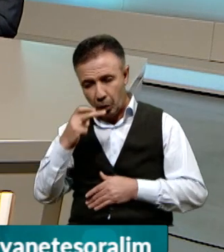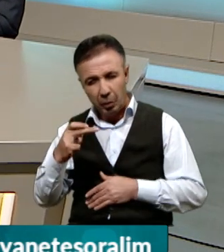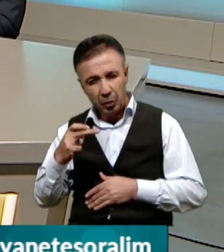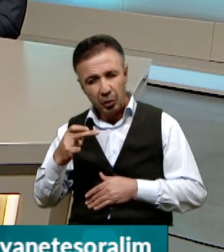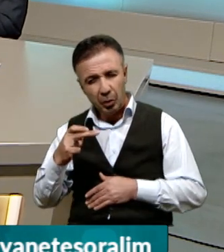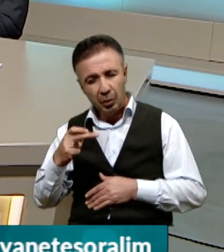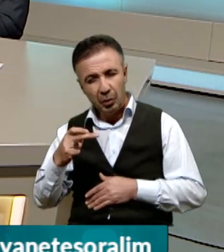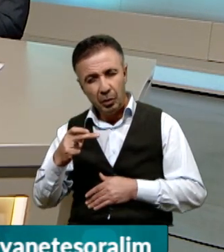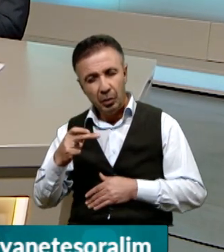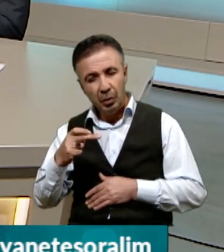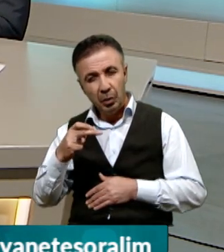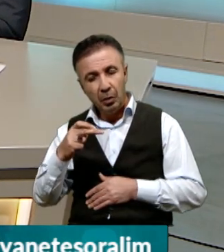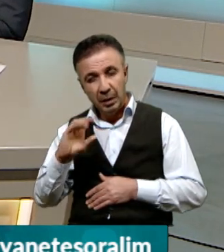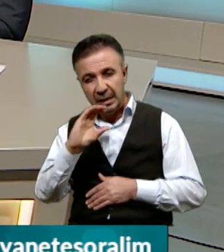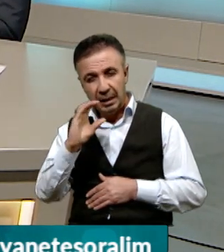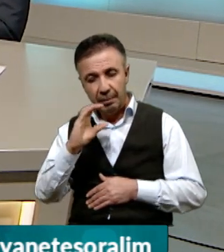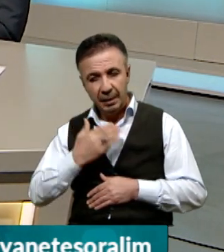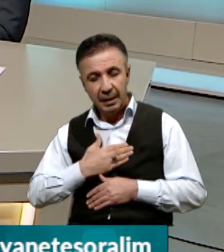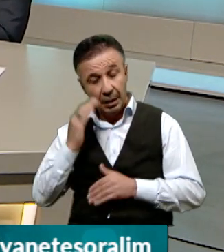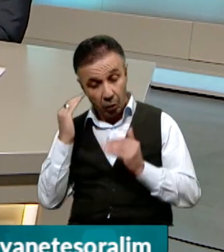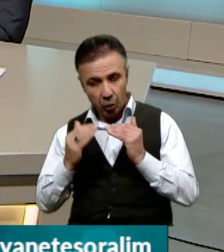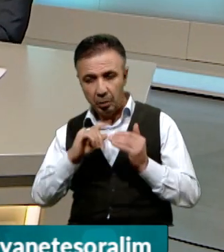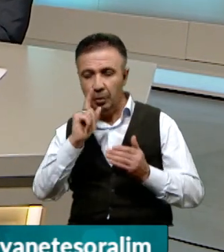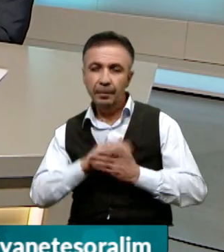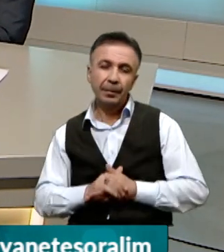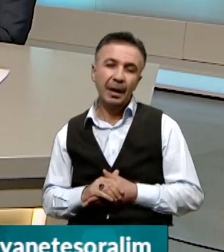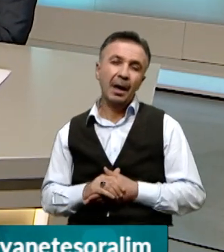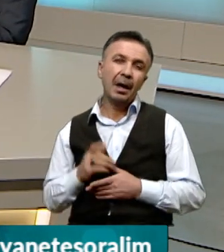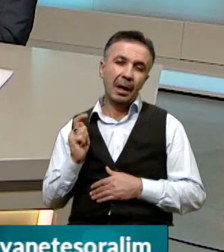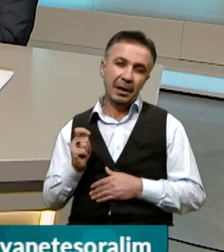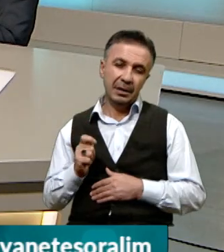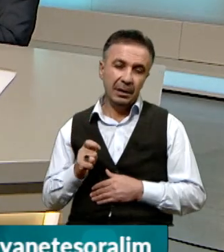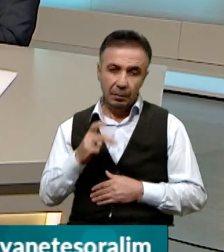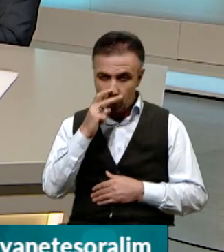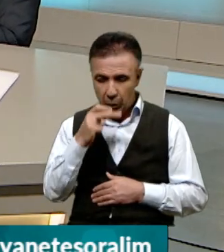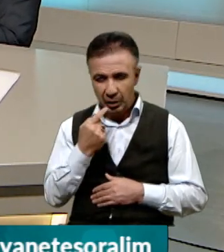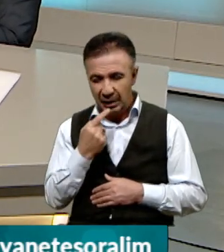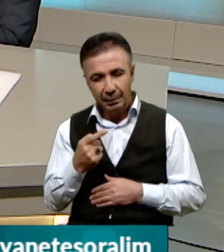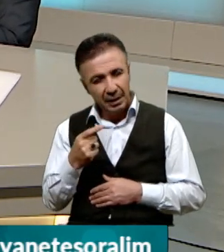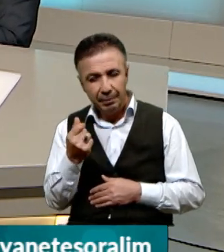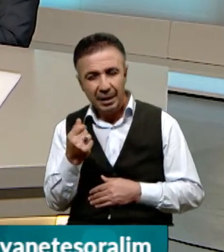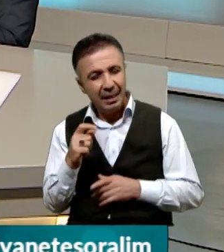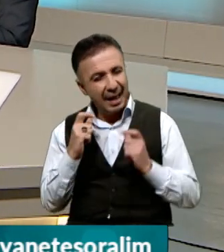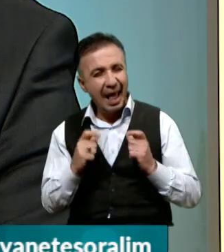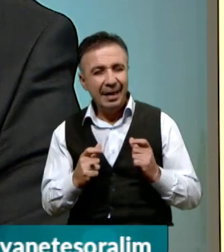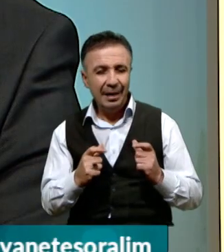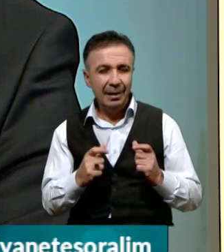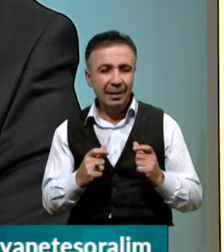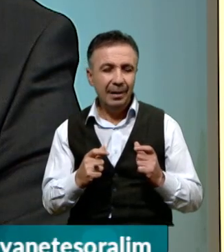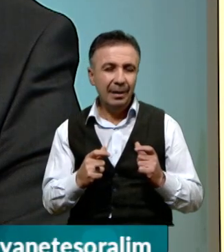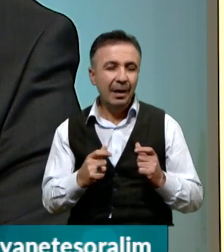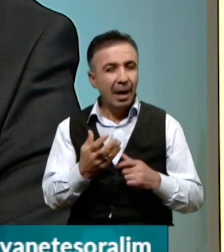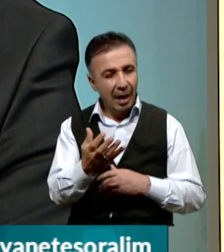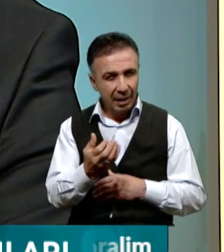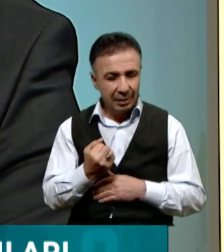Oradan alabilir miyiz diyor. Yani aslında promosyon dediğimiz şeyin siz ifade ettiniz. Nereden alınırsa alınsın ne